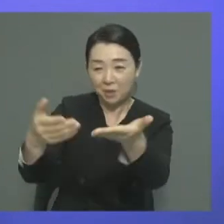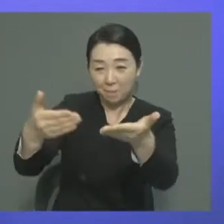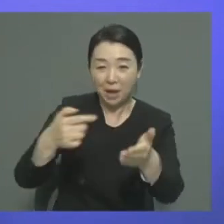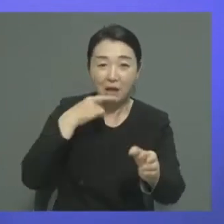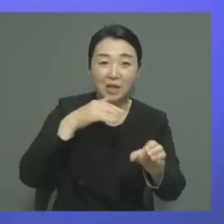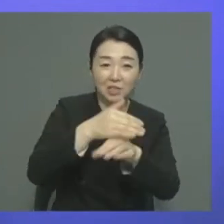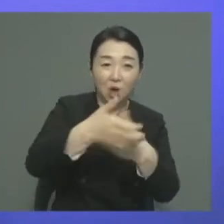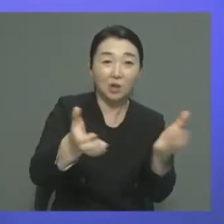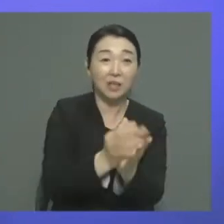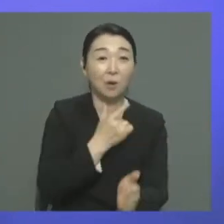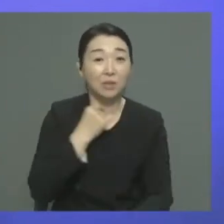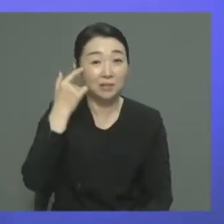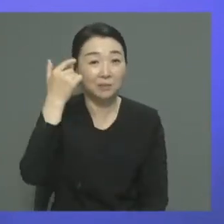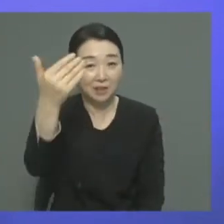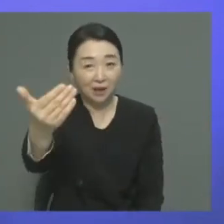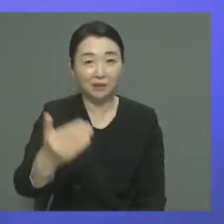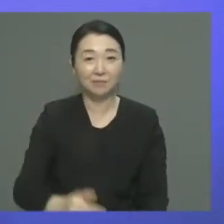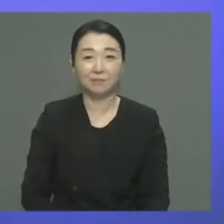원하십니까